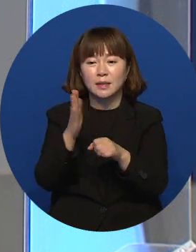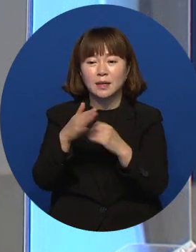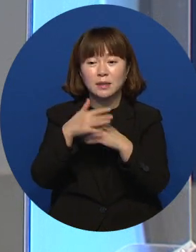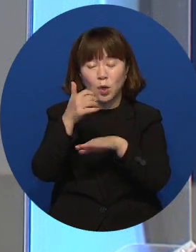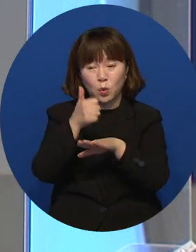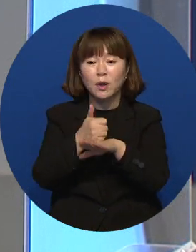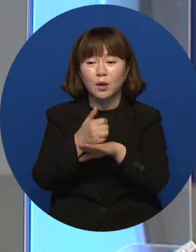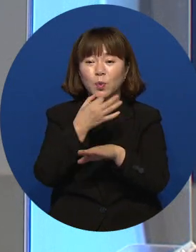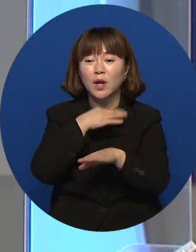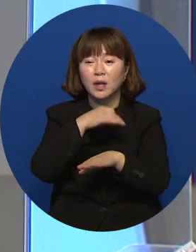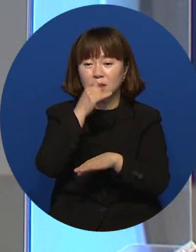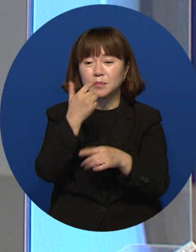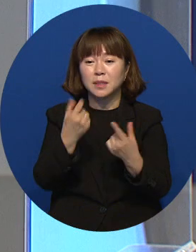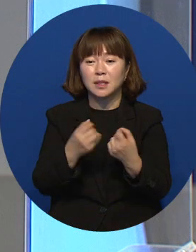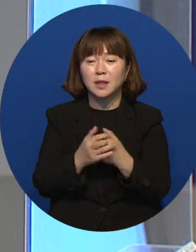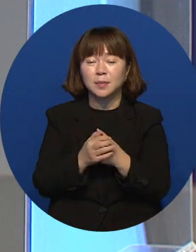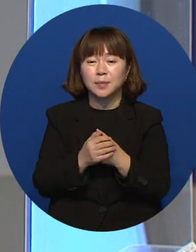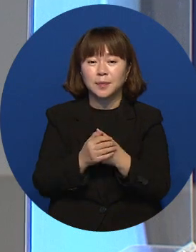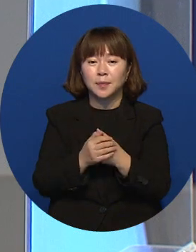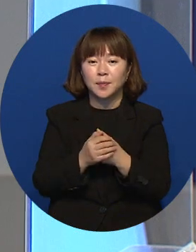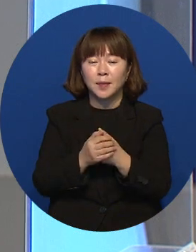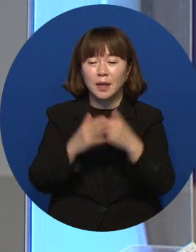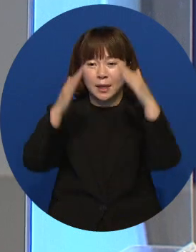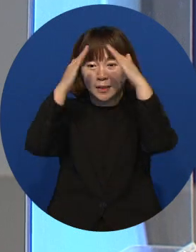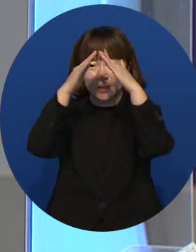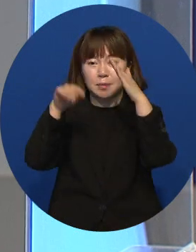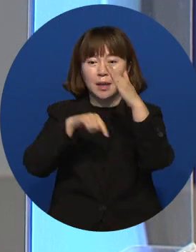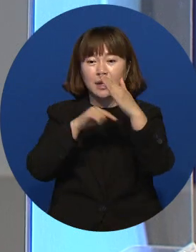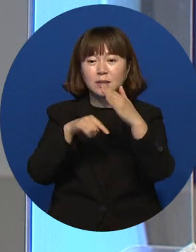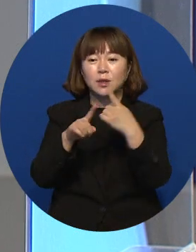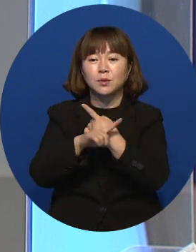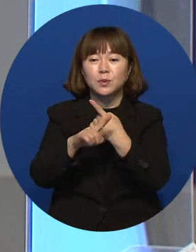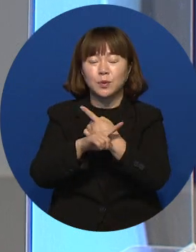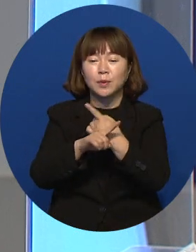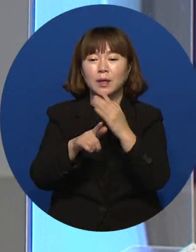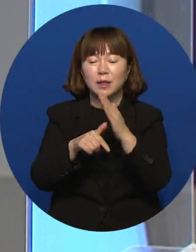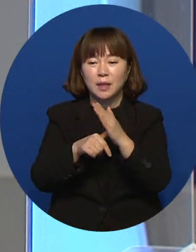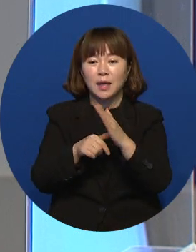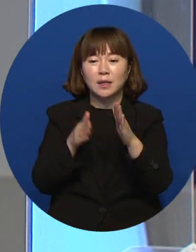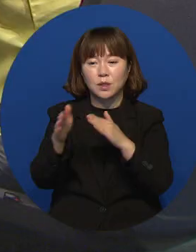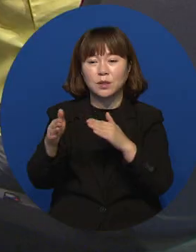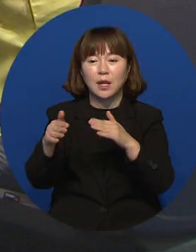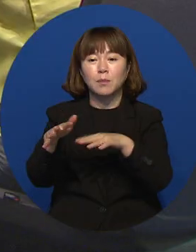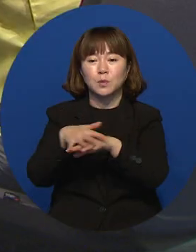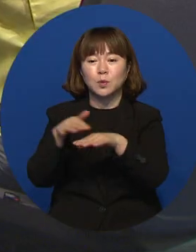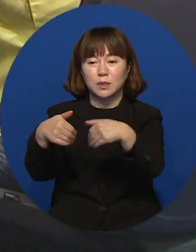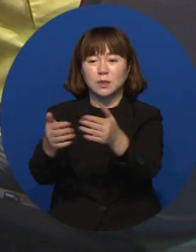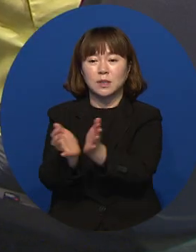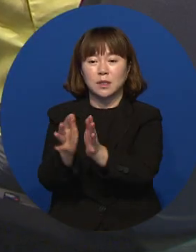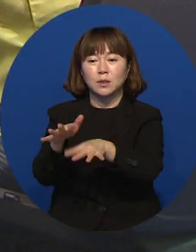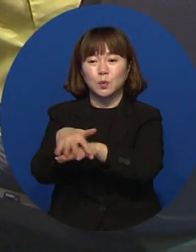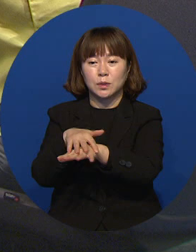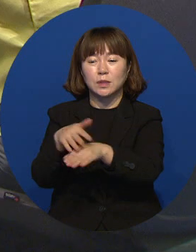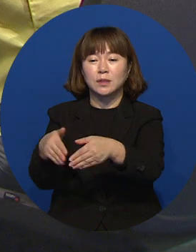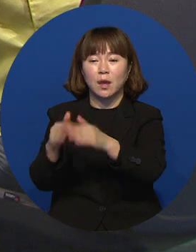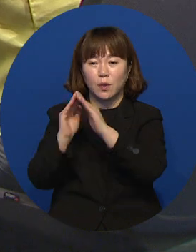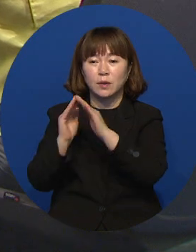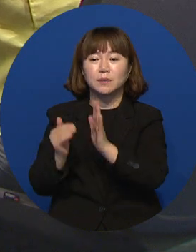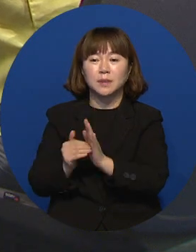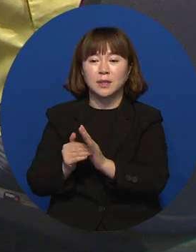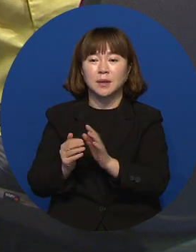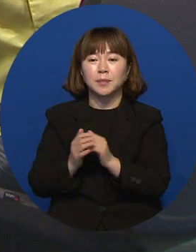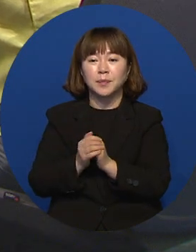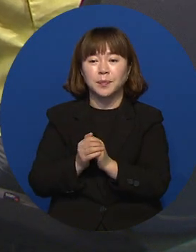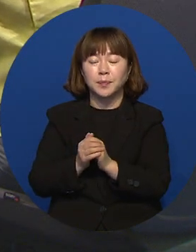예 특히 그런 제 태 치료를 하기 위한 전담 조직도 필요해서 떨 우리시에서는 그 조직을 만들어 놓았습니다 자 아까